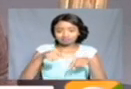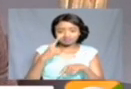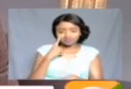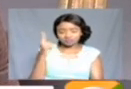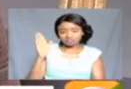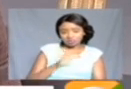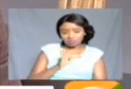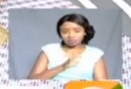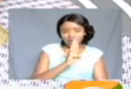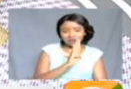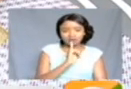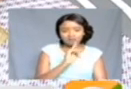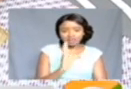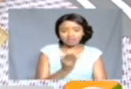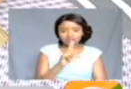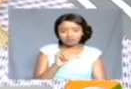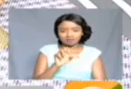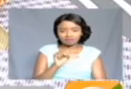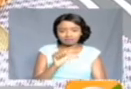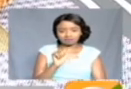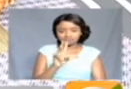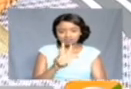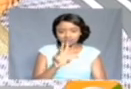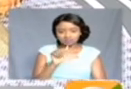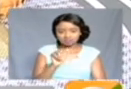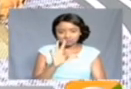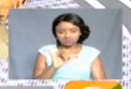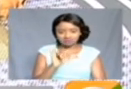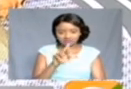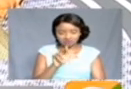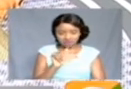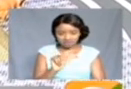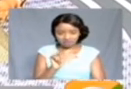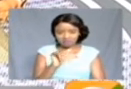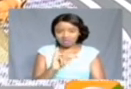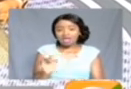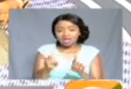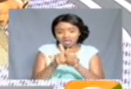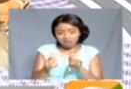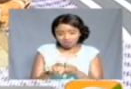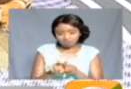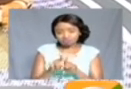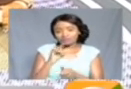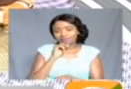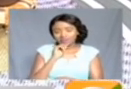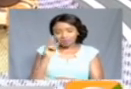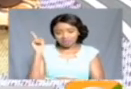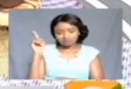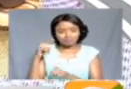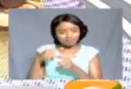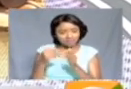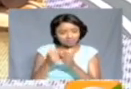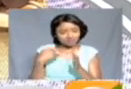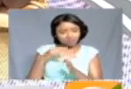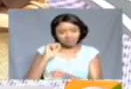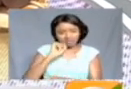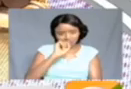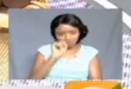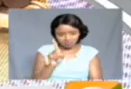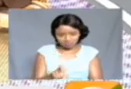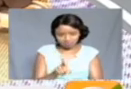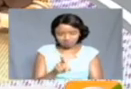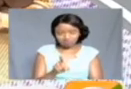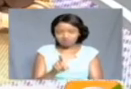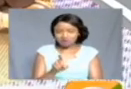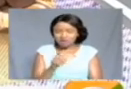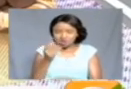na mwenzake Mkala wa Mboje. Nimeweza kuuliza hapo awali kwamba utajuaje, ishara zipi ukiziona utafahamu kwamba hapa mimi